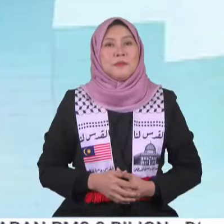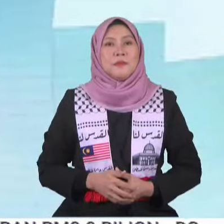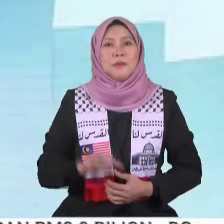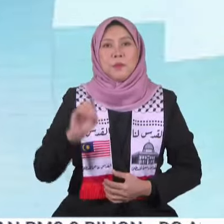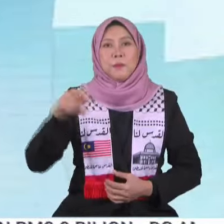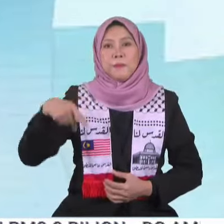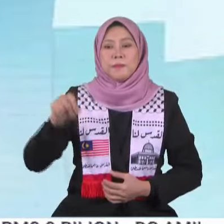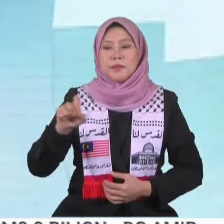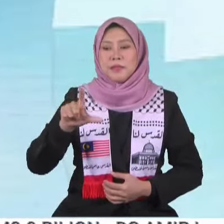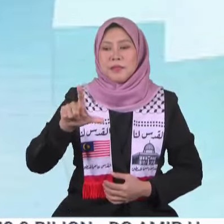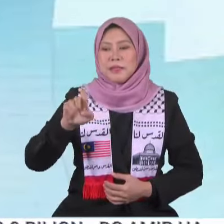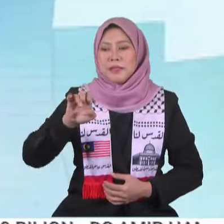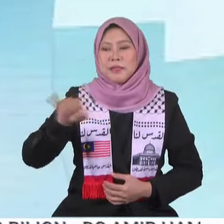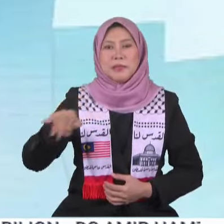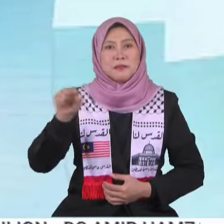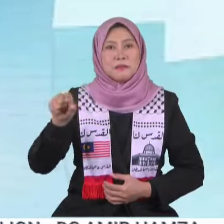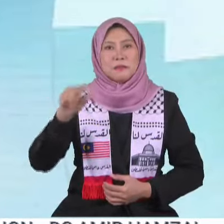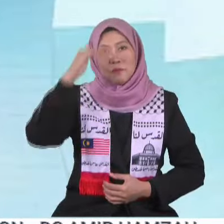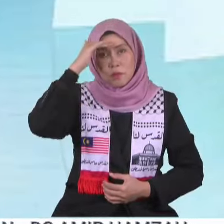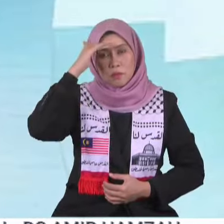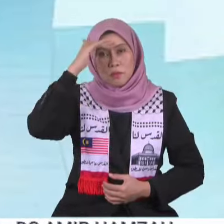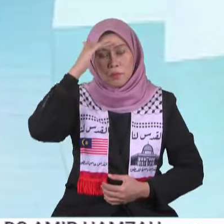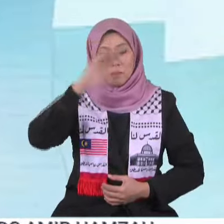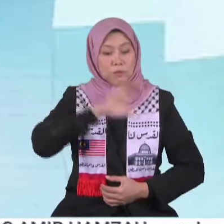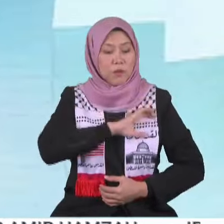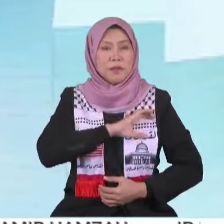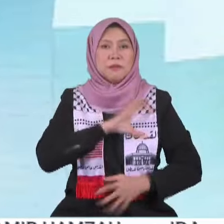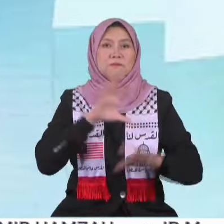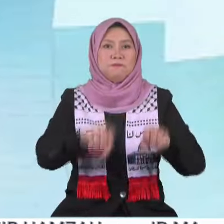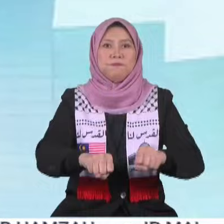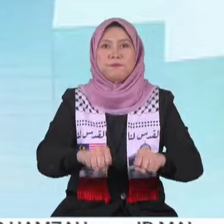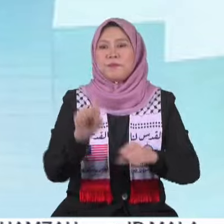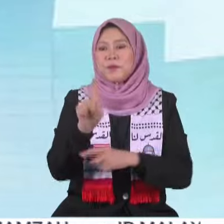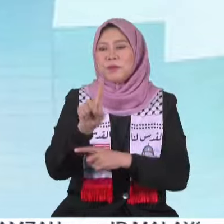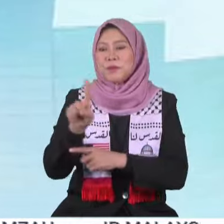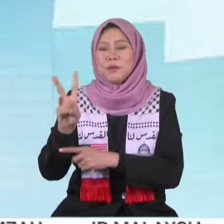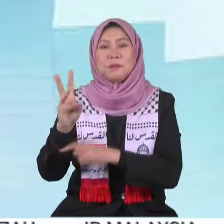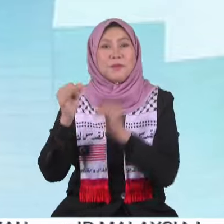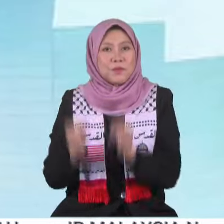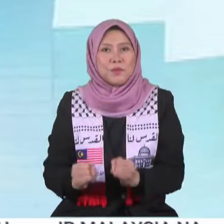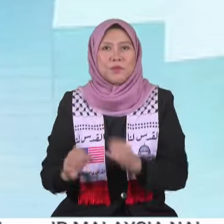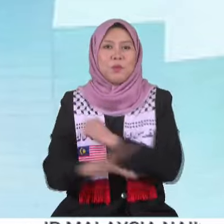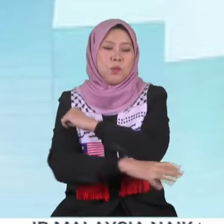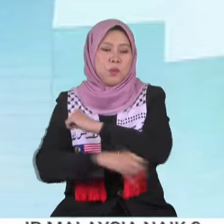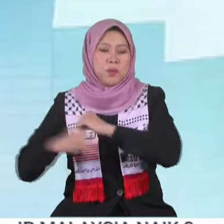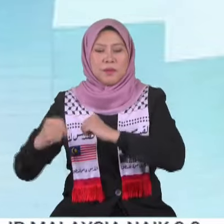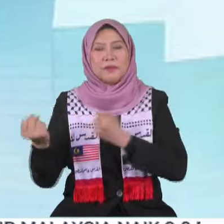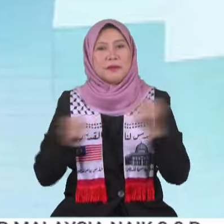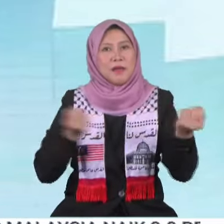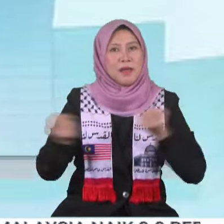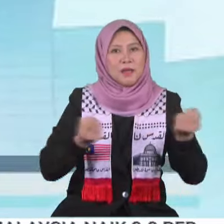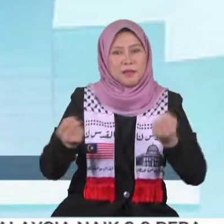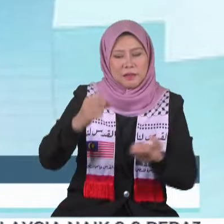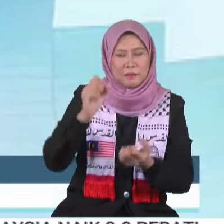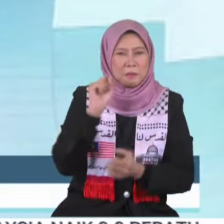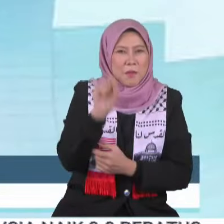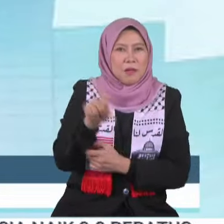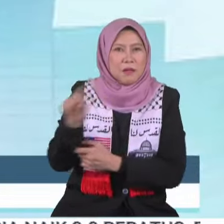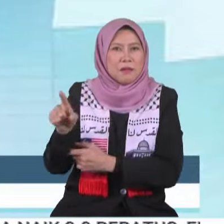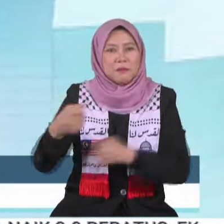Ups, lejang. Polis Johor tangkap 116 individu termasuk ahli sindiket curi kenderaan mewah, kereta lama dan